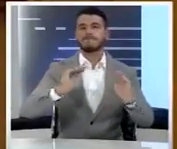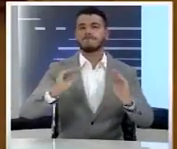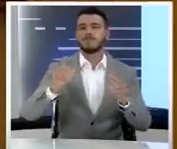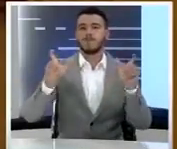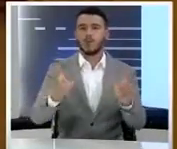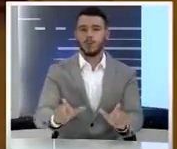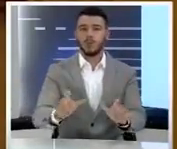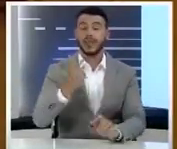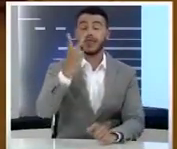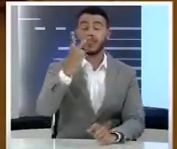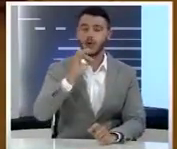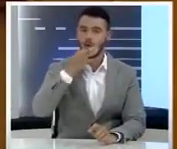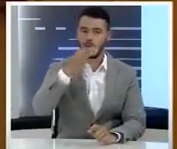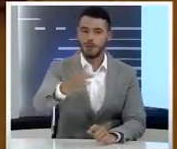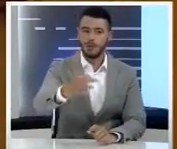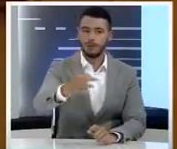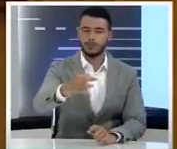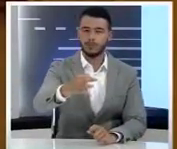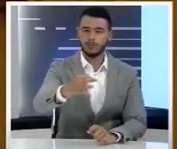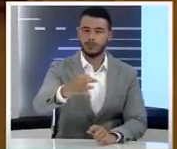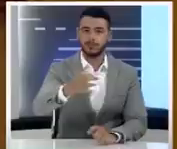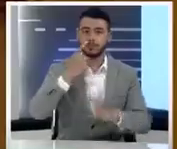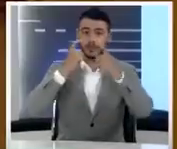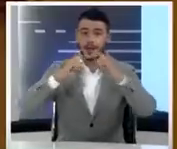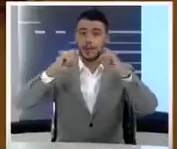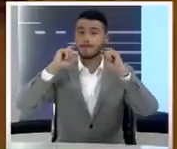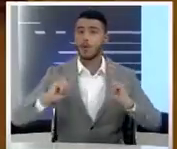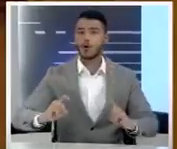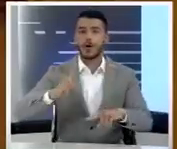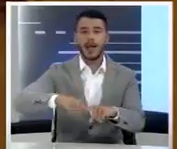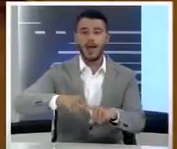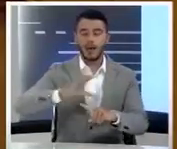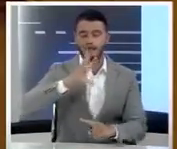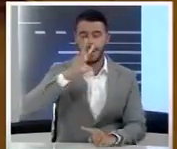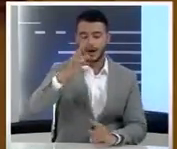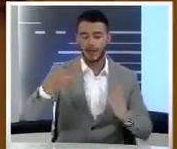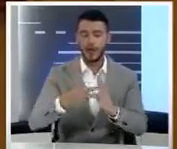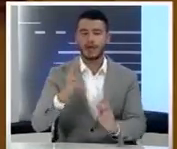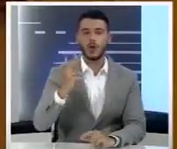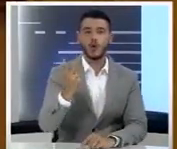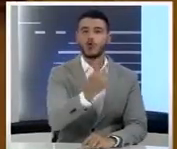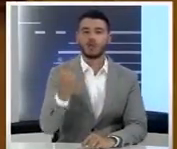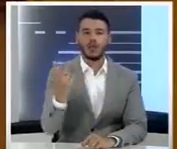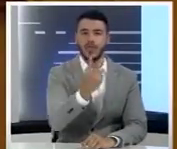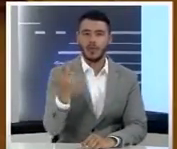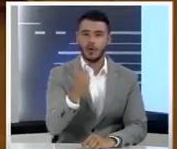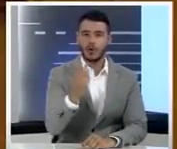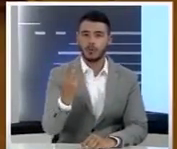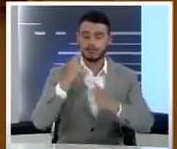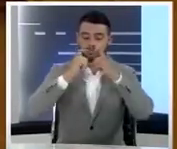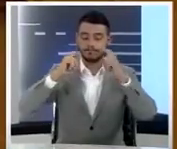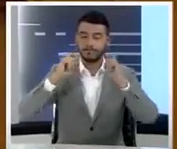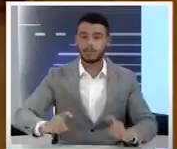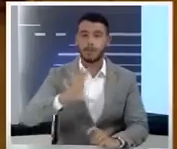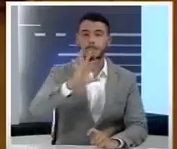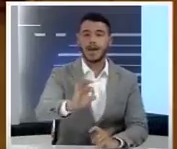σας πω. Η υποχρεώση της χώρας μέχρι το 2022 είναι 58